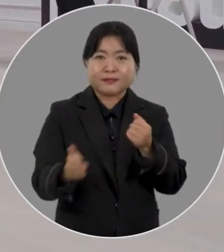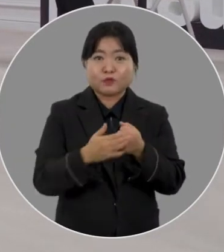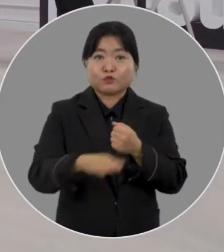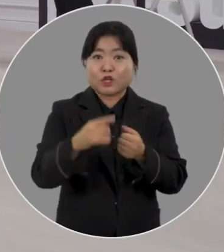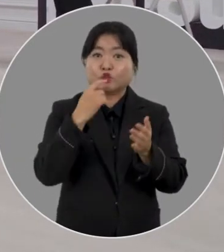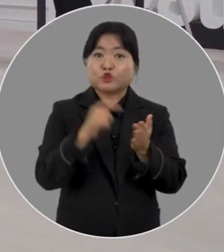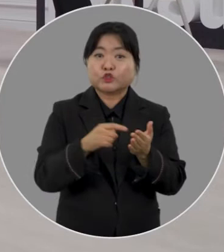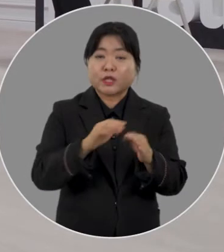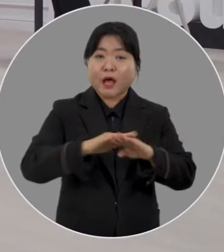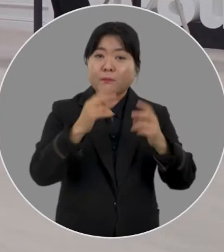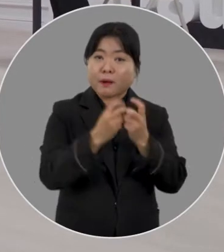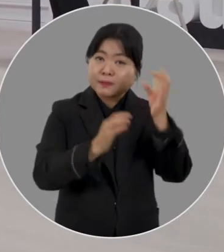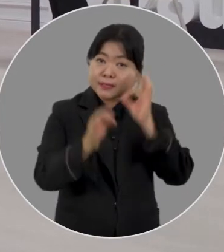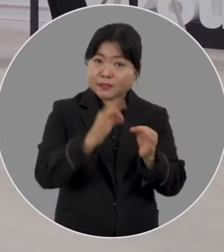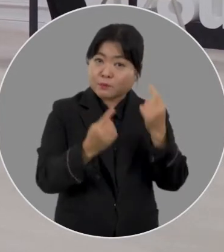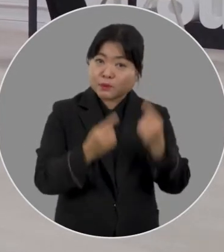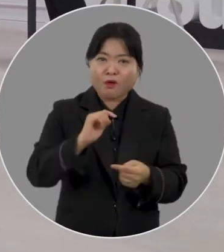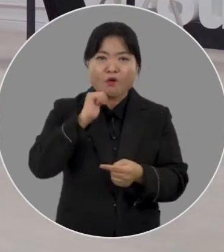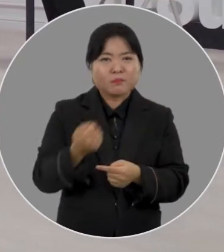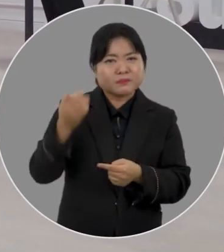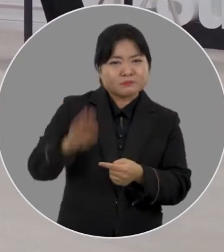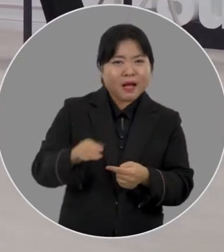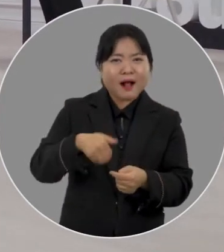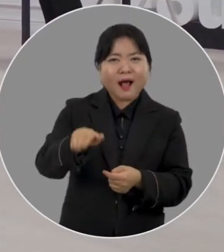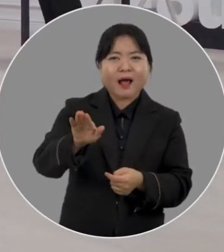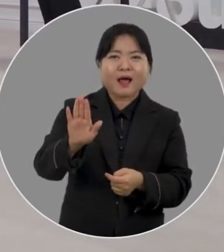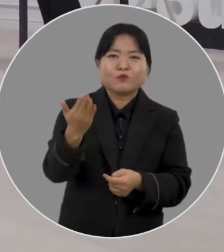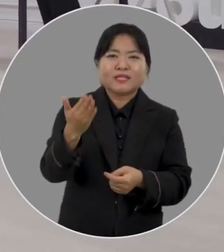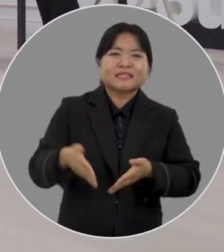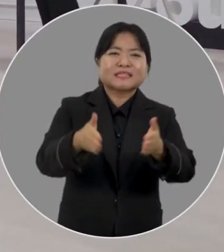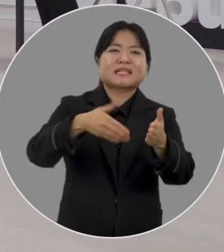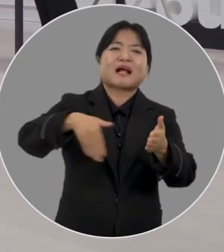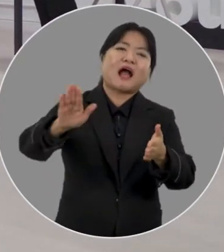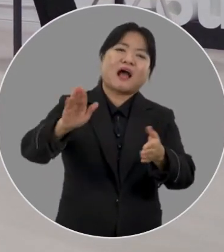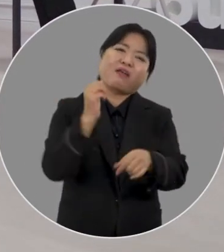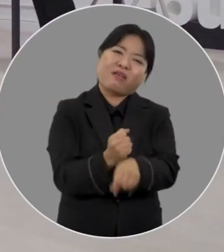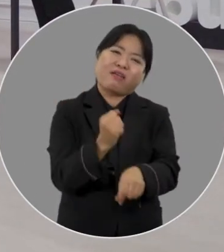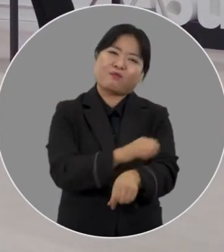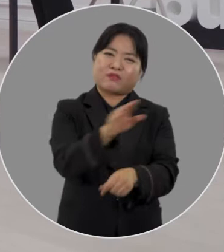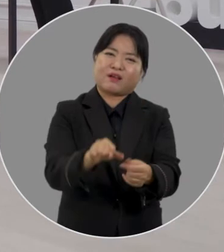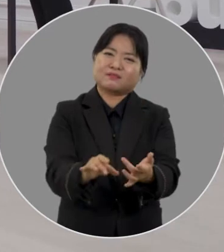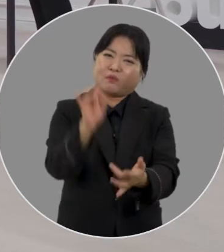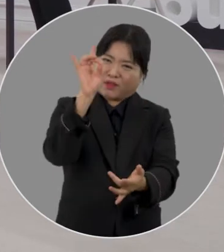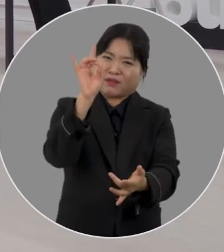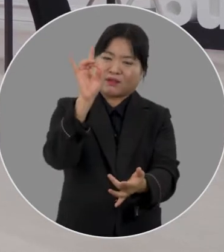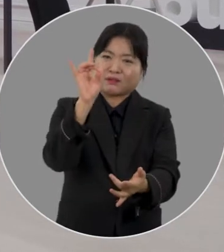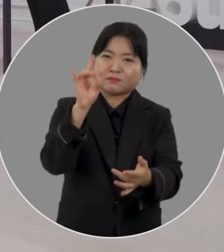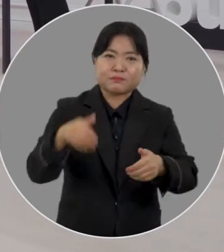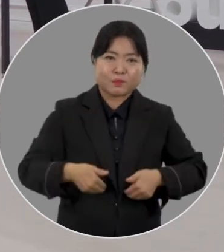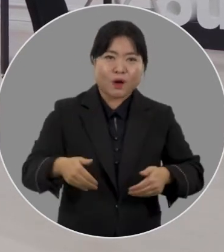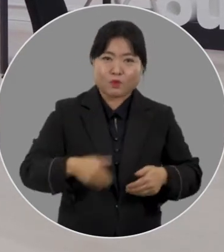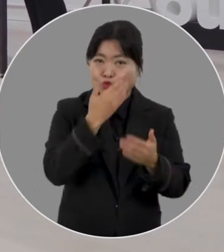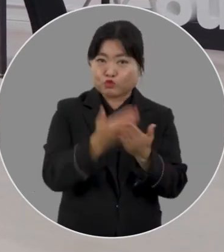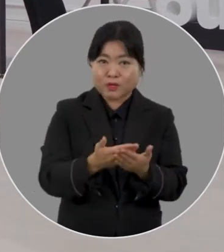우리가 쉬운 해법을 찾기보다는 조금 어렵지만 가야 할 길을 가야 된다라고 하는 쪽으로 우리가 자꾸 여론을 형성하는 것도 굉장히 좀